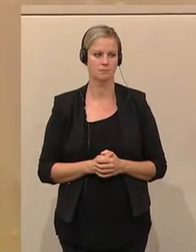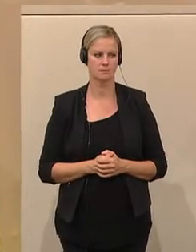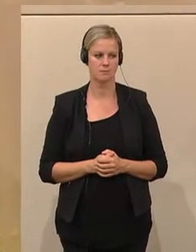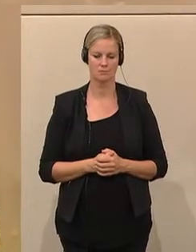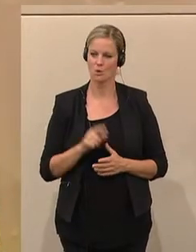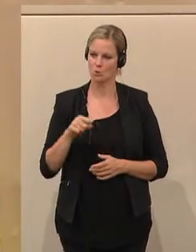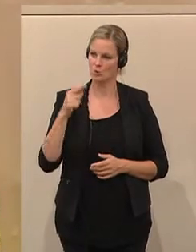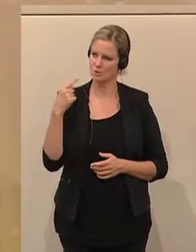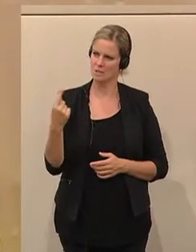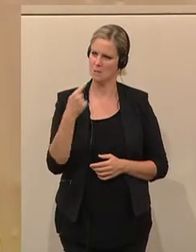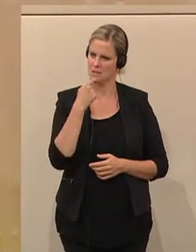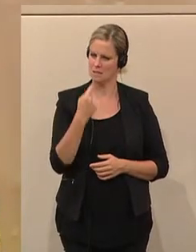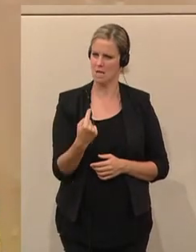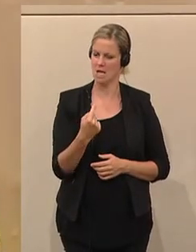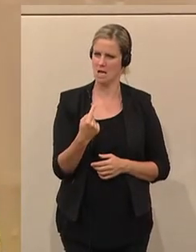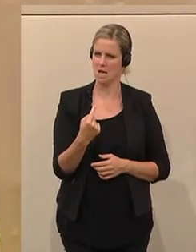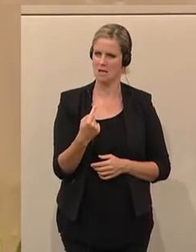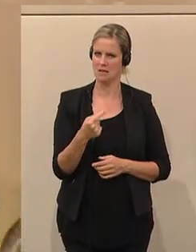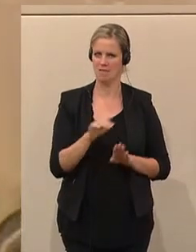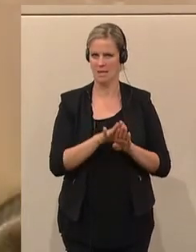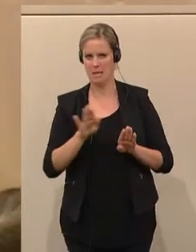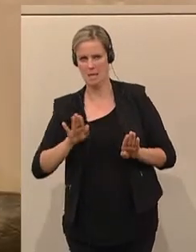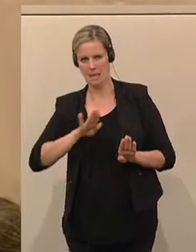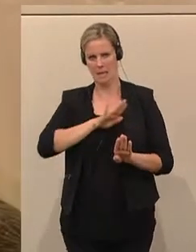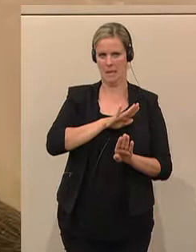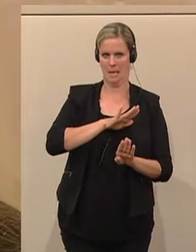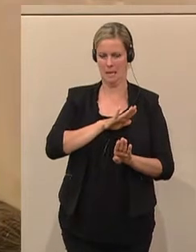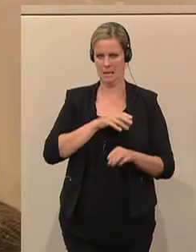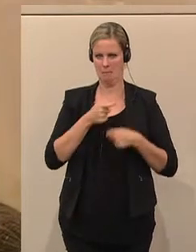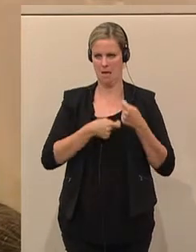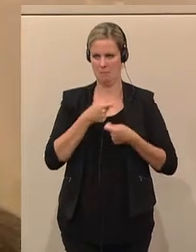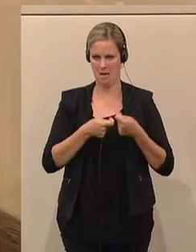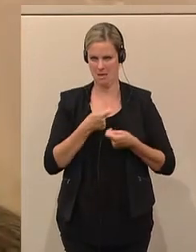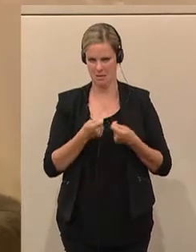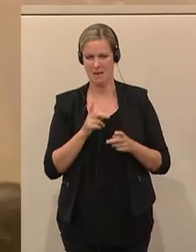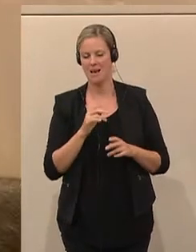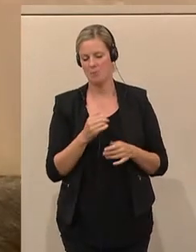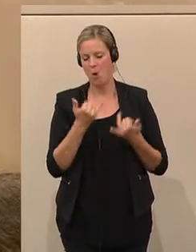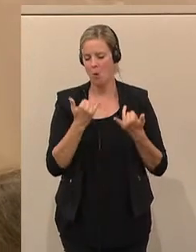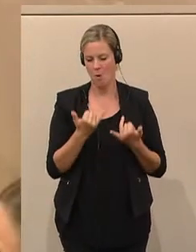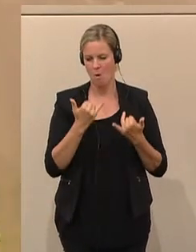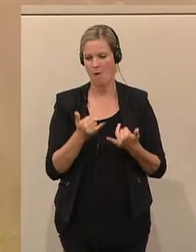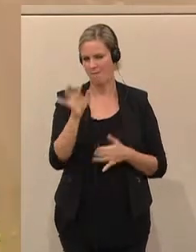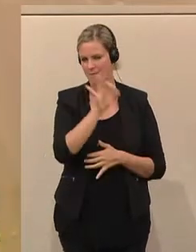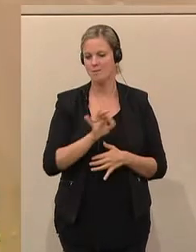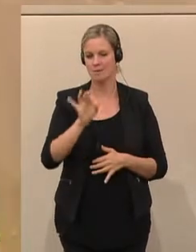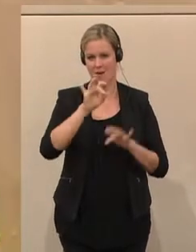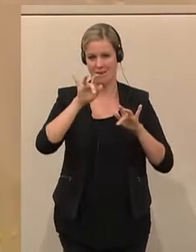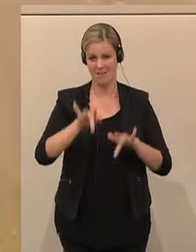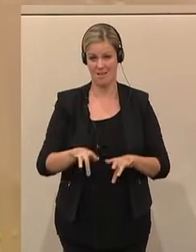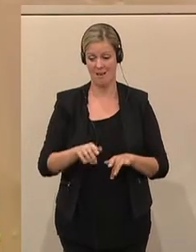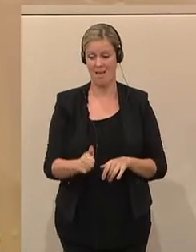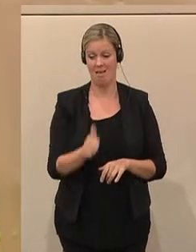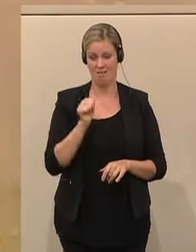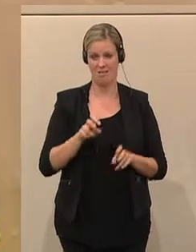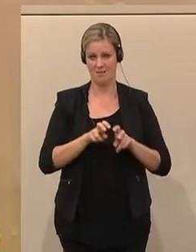Du bezeichnest dich oft selbst als der Hinterbänkler. Ich glaube, mit dem heutigen Beschluss ist es auch ein wichtiges Zeichen dafür, selbst von der letzten